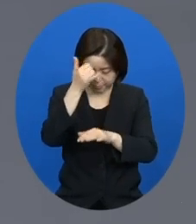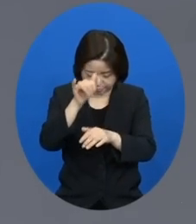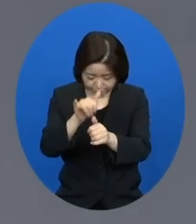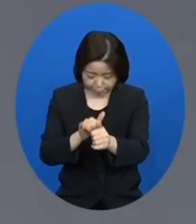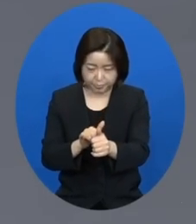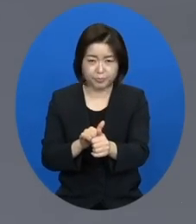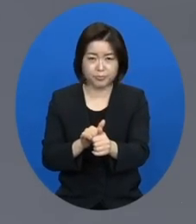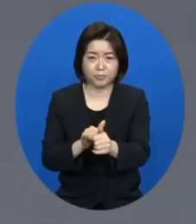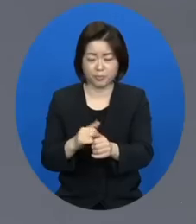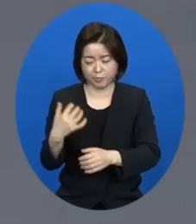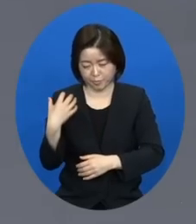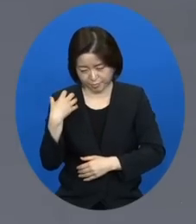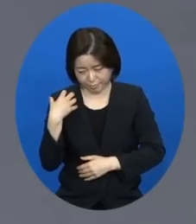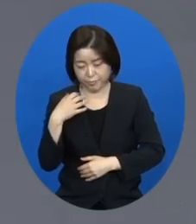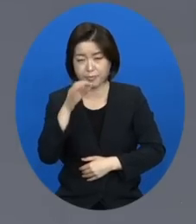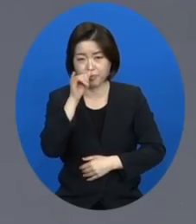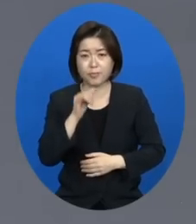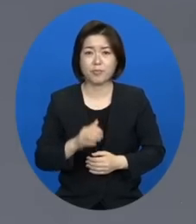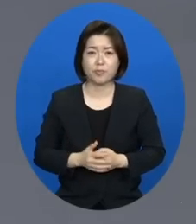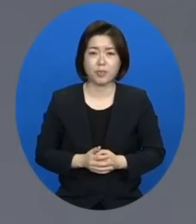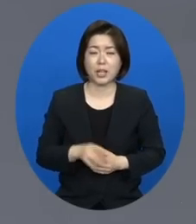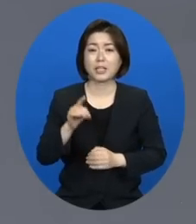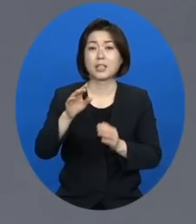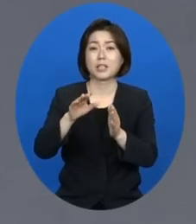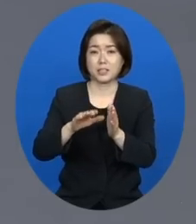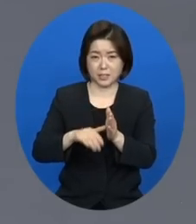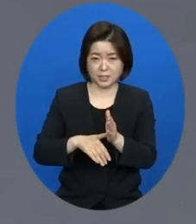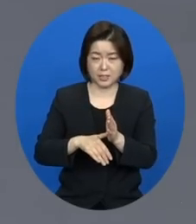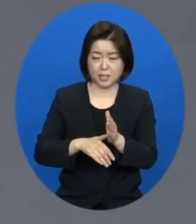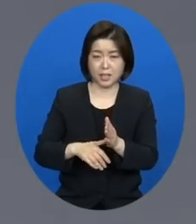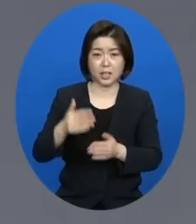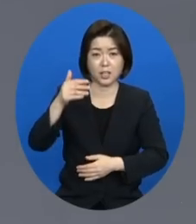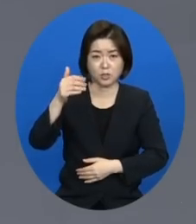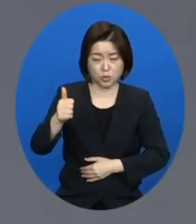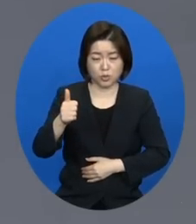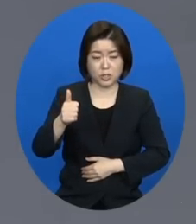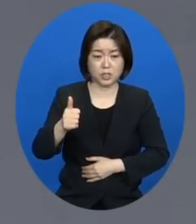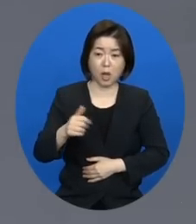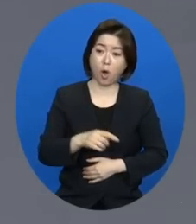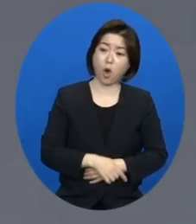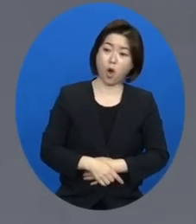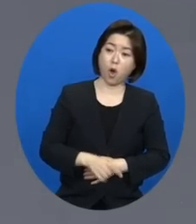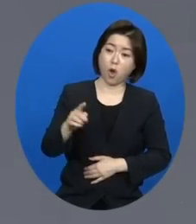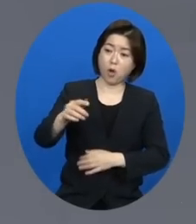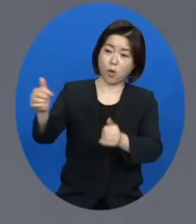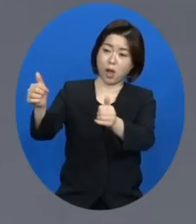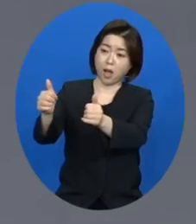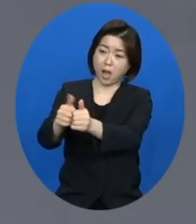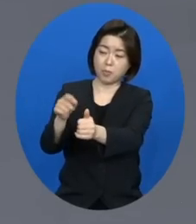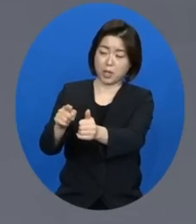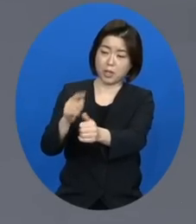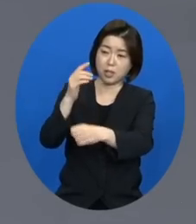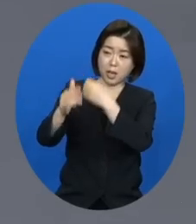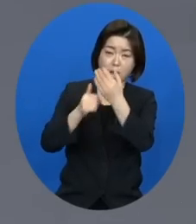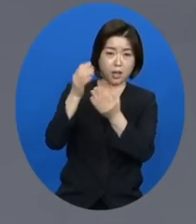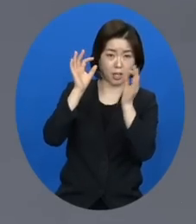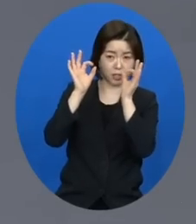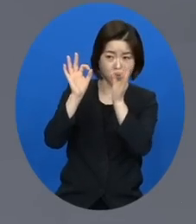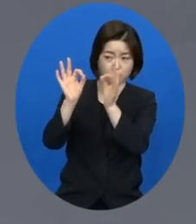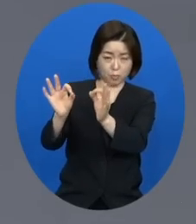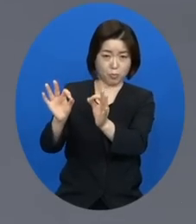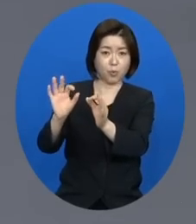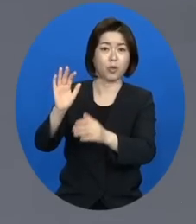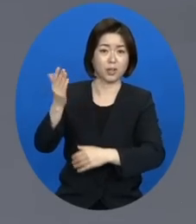충성스럽게 감당했다는 거예요. 그랬을 때 주인이 그와 함께 하시는 하나님을